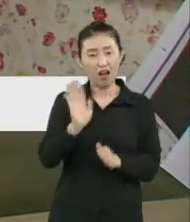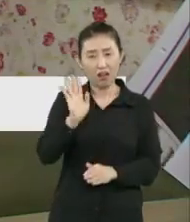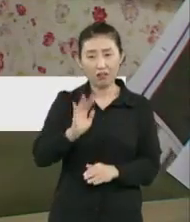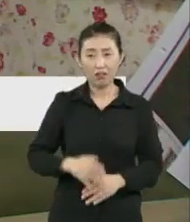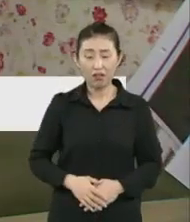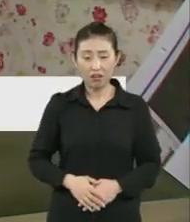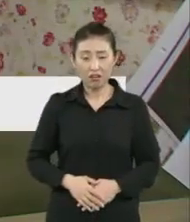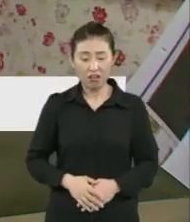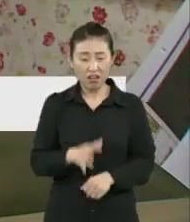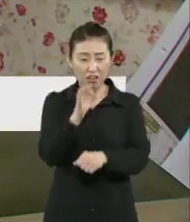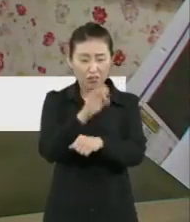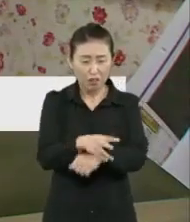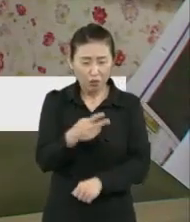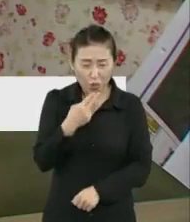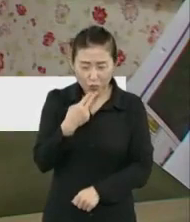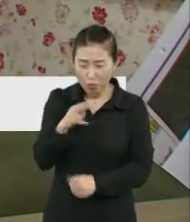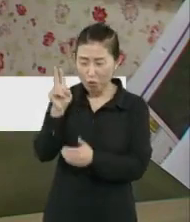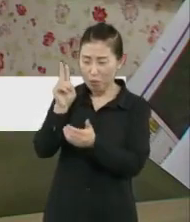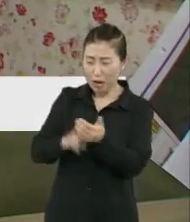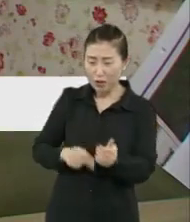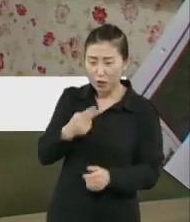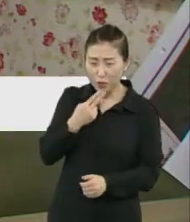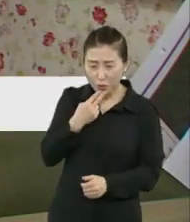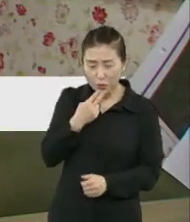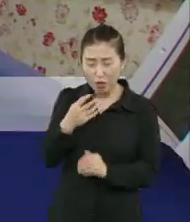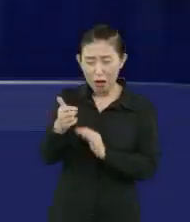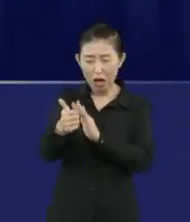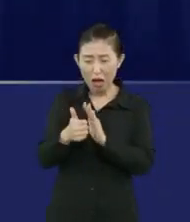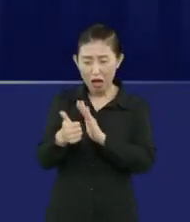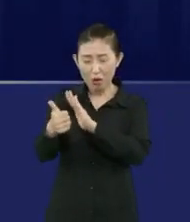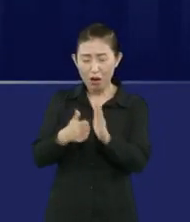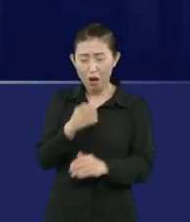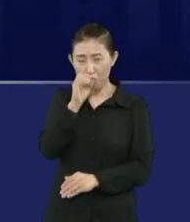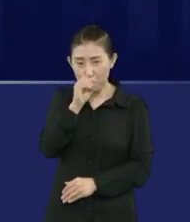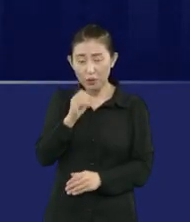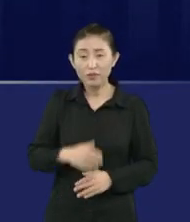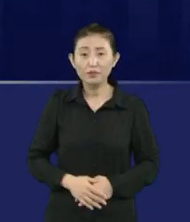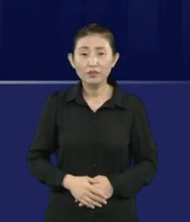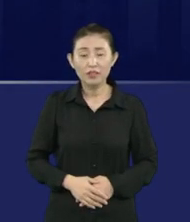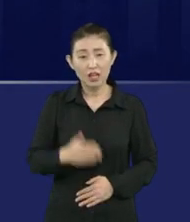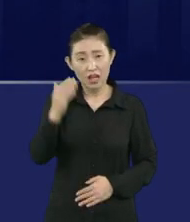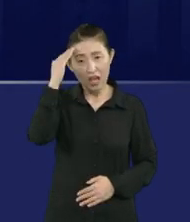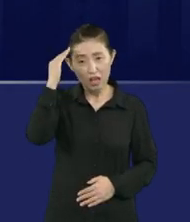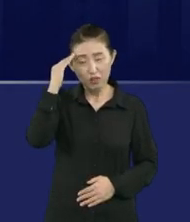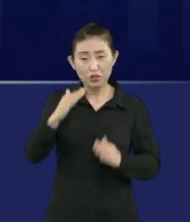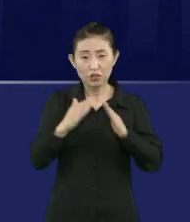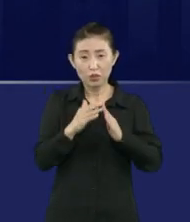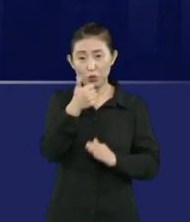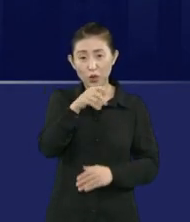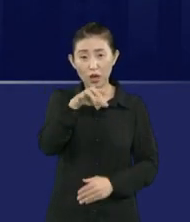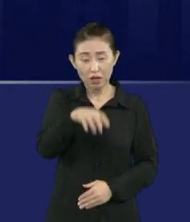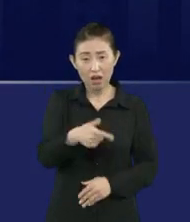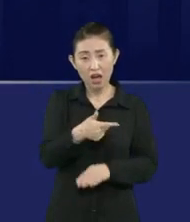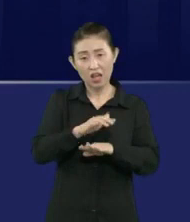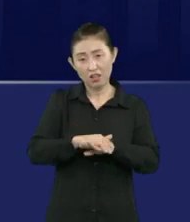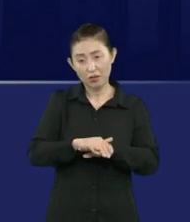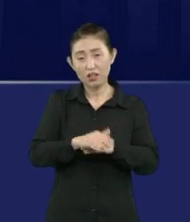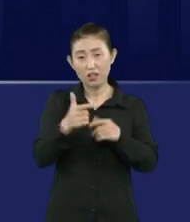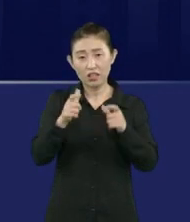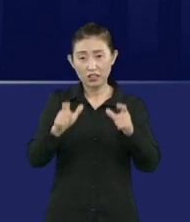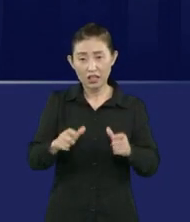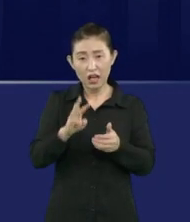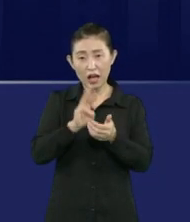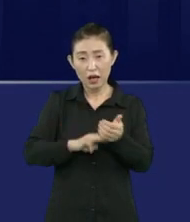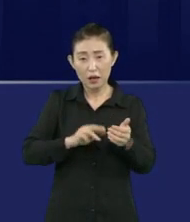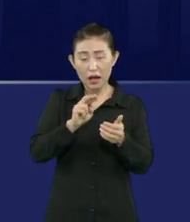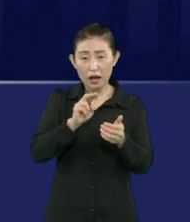물건도 없고 손님도 거의 없다고 보면 되겠어요 한국 부동산 원 자료에 따르면 대전의 아파트 매매 수